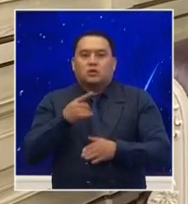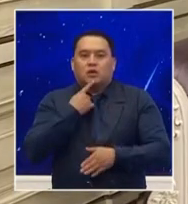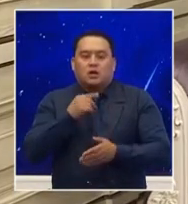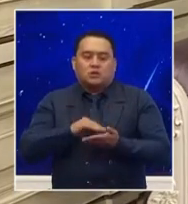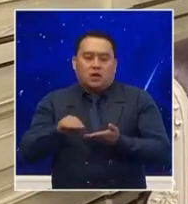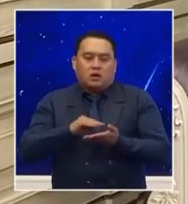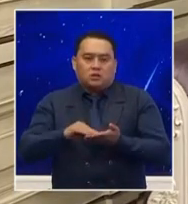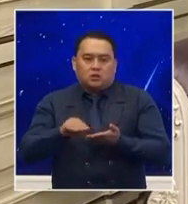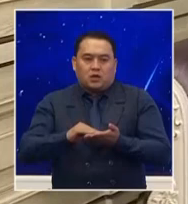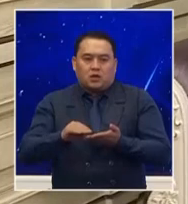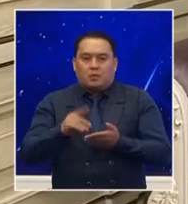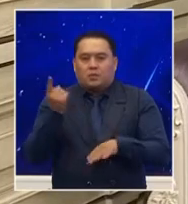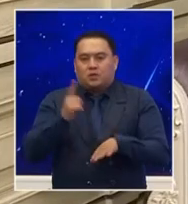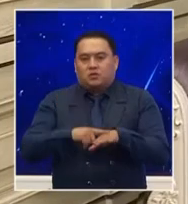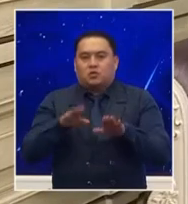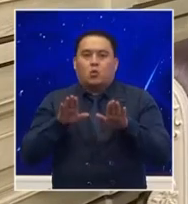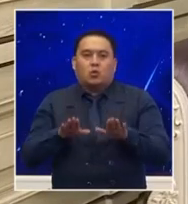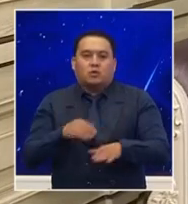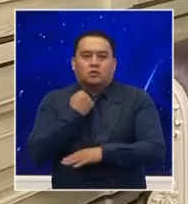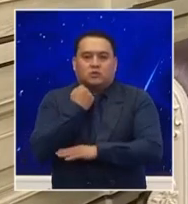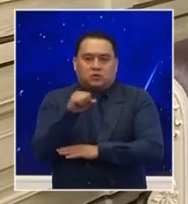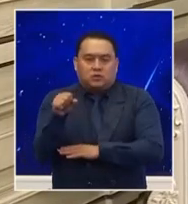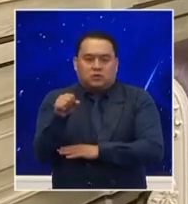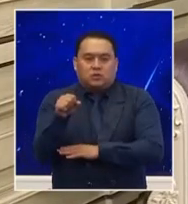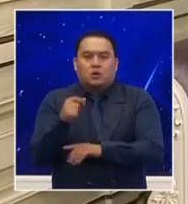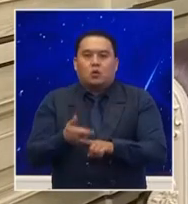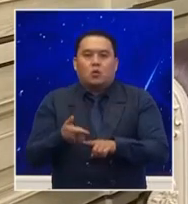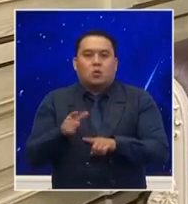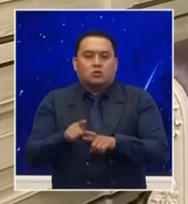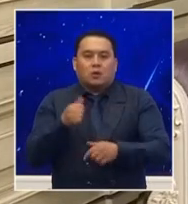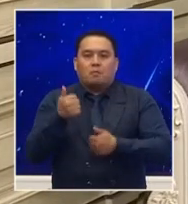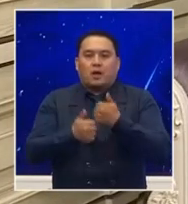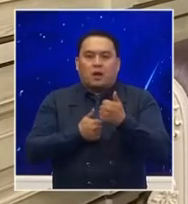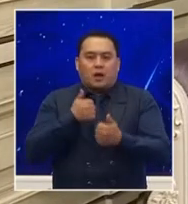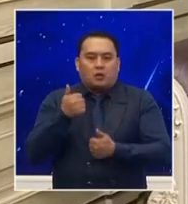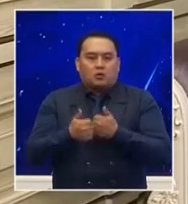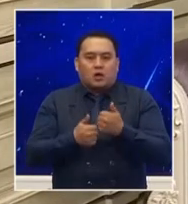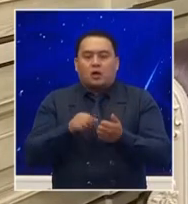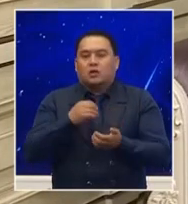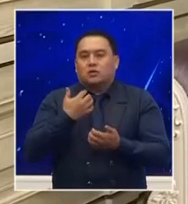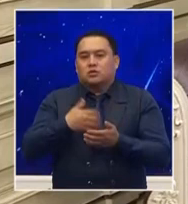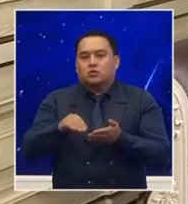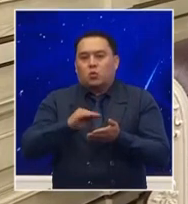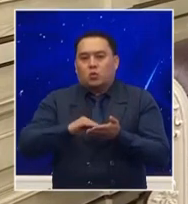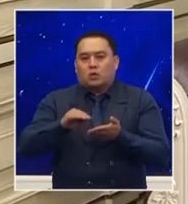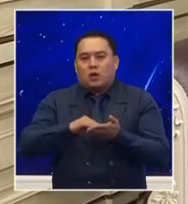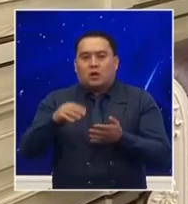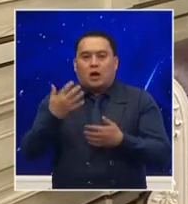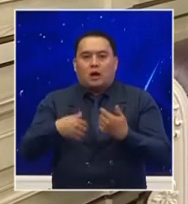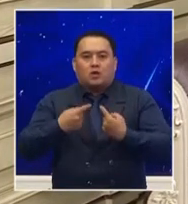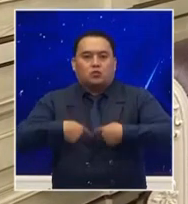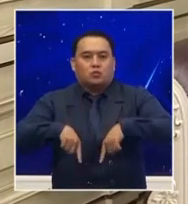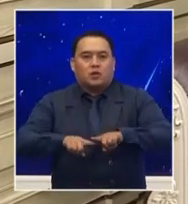номинациясы бойынша бірінші орынды иеленіп отырмын. Осы байқауды журналистер арасындағы осындай байқауды